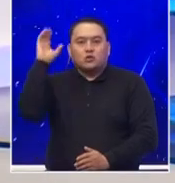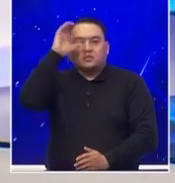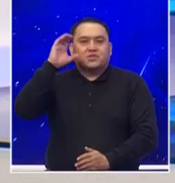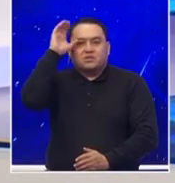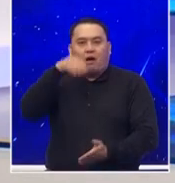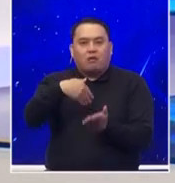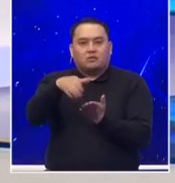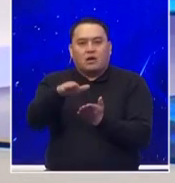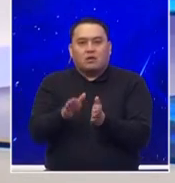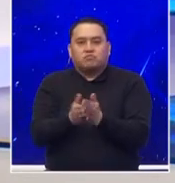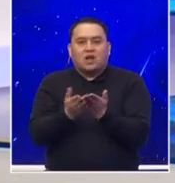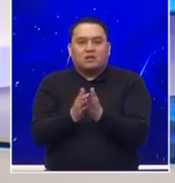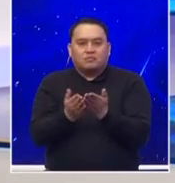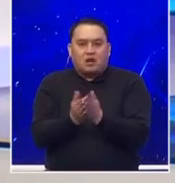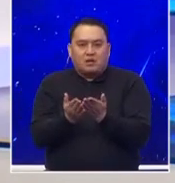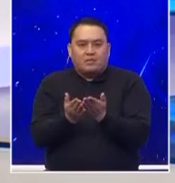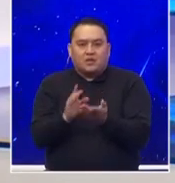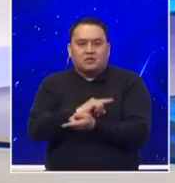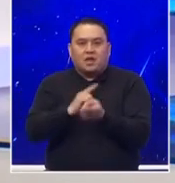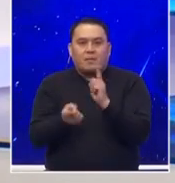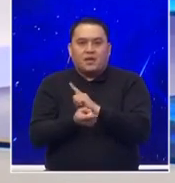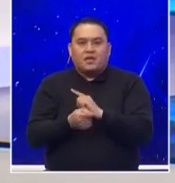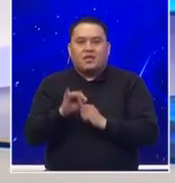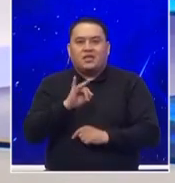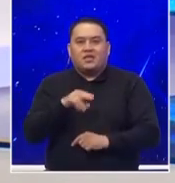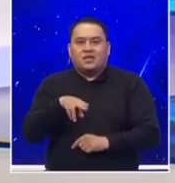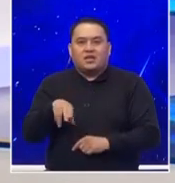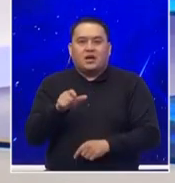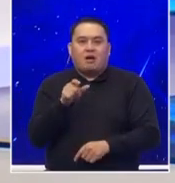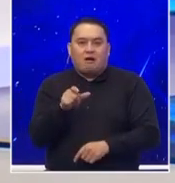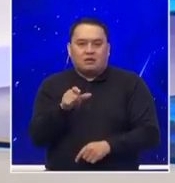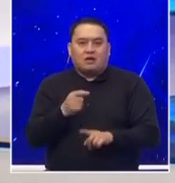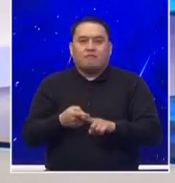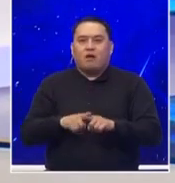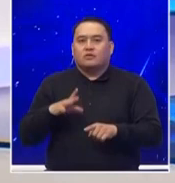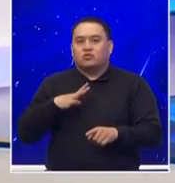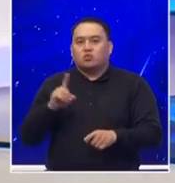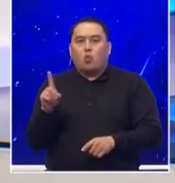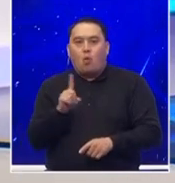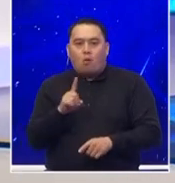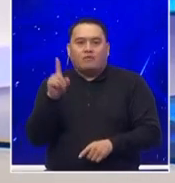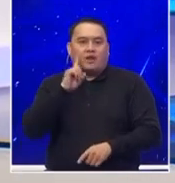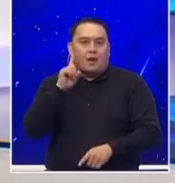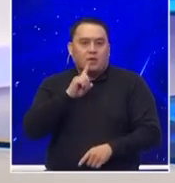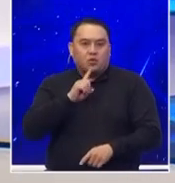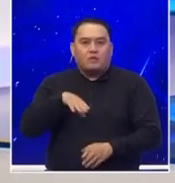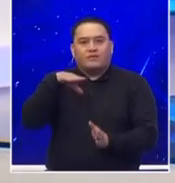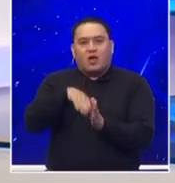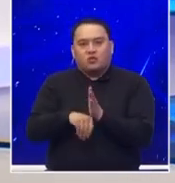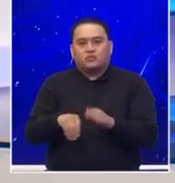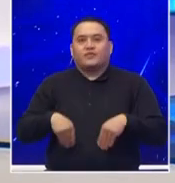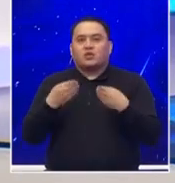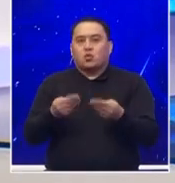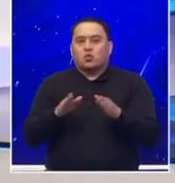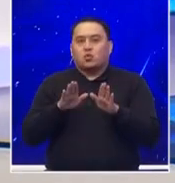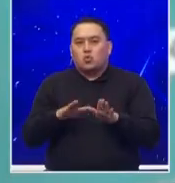Узбекистан отказался от паспортов. Их заменят национальные ID-карты. Отмечается, что пока ID-карты будут выдаваться